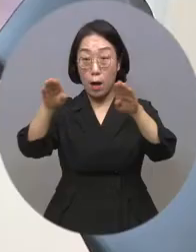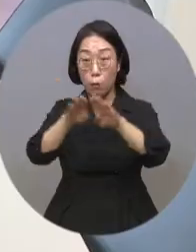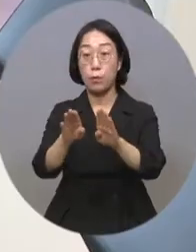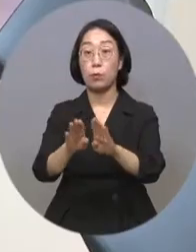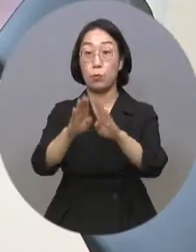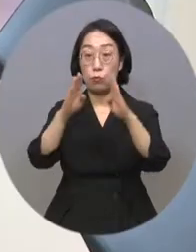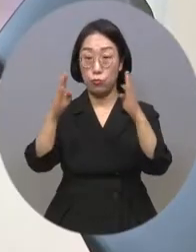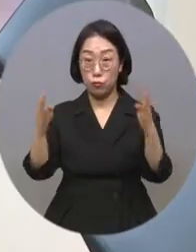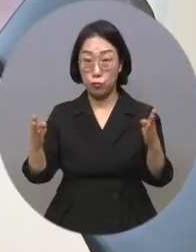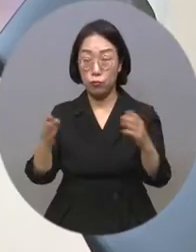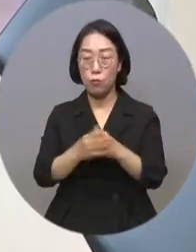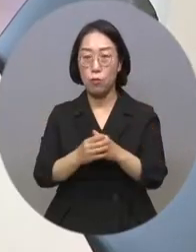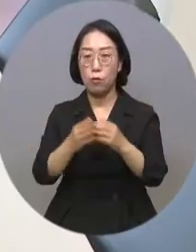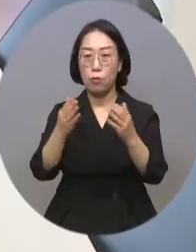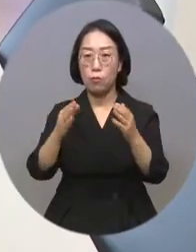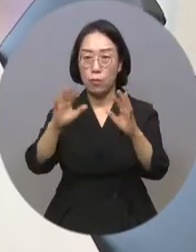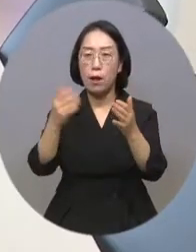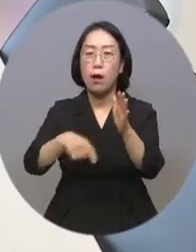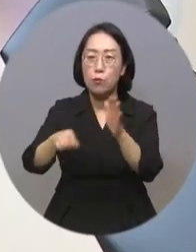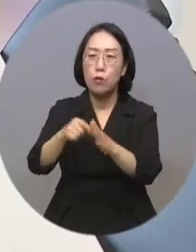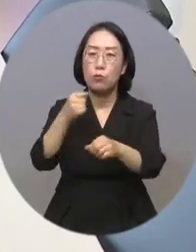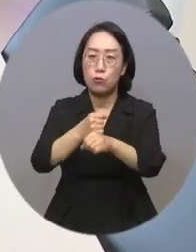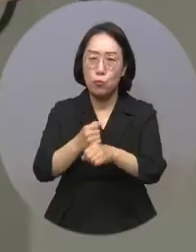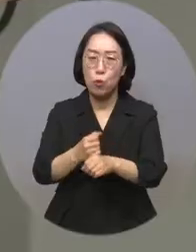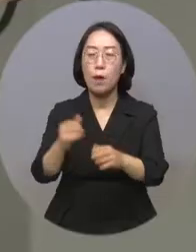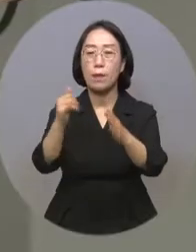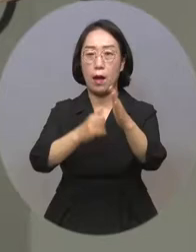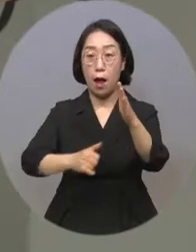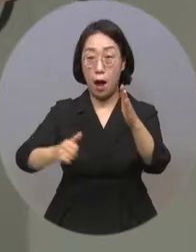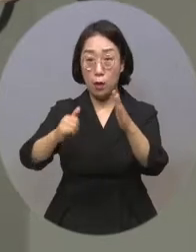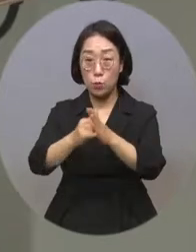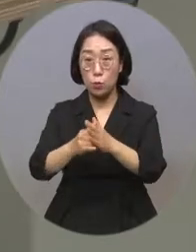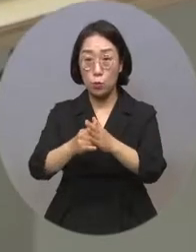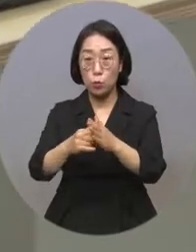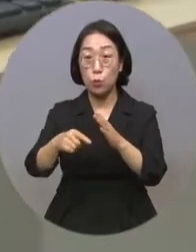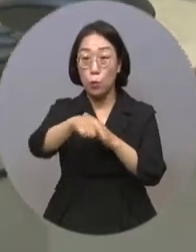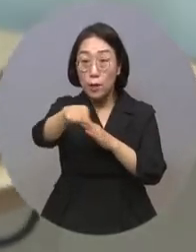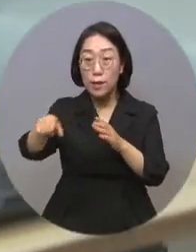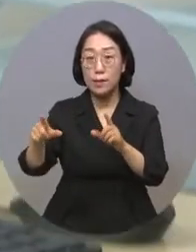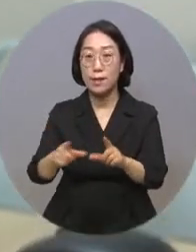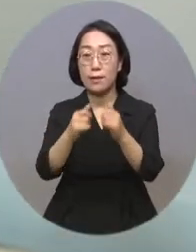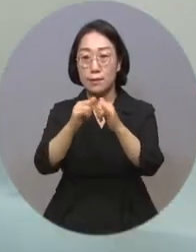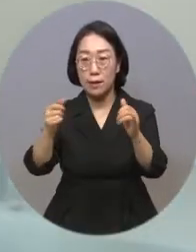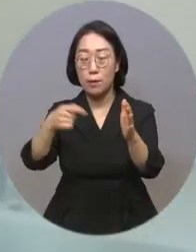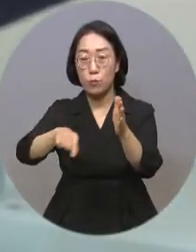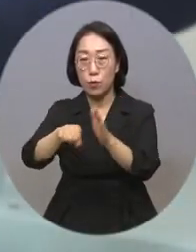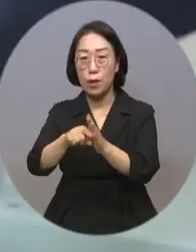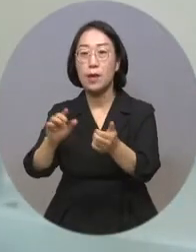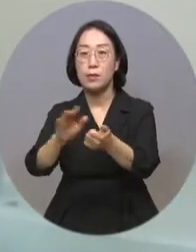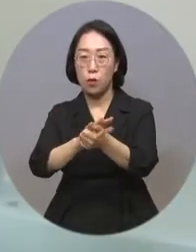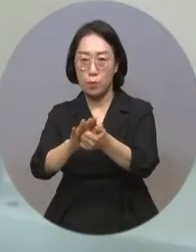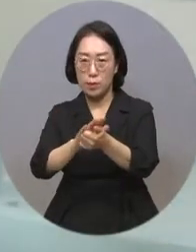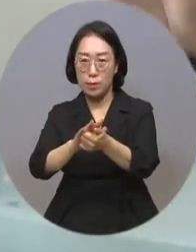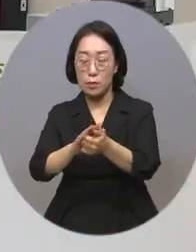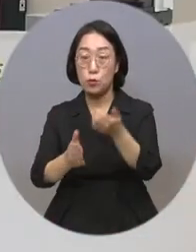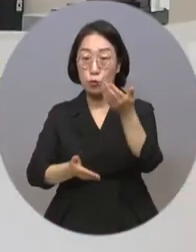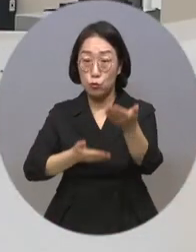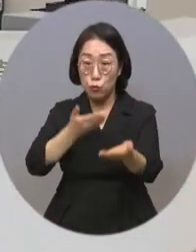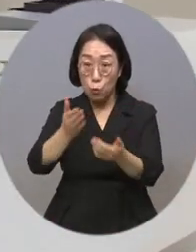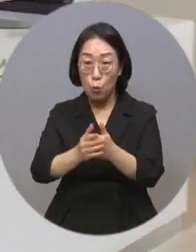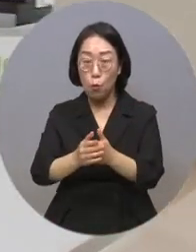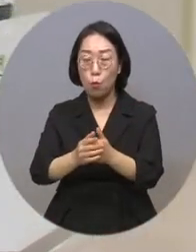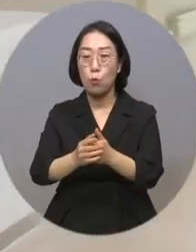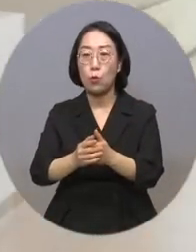통해 나라를 위해 헌신하신 보훈 가족과 지역 주민들에게 전문적인 요양 서비스를 제공하고